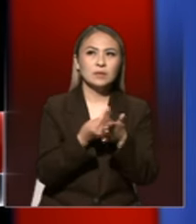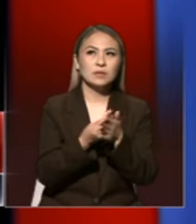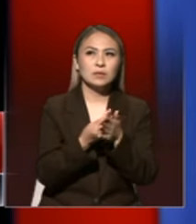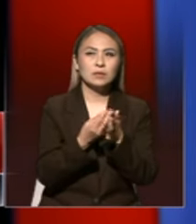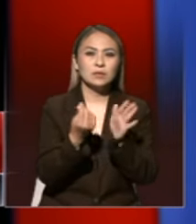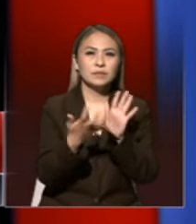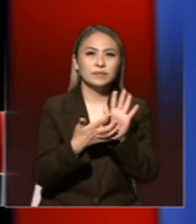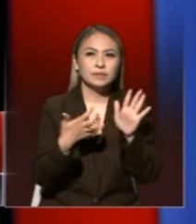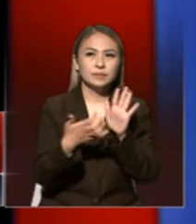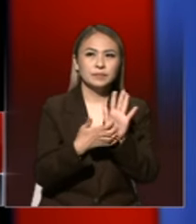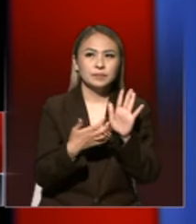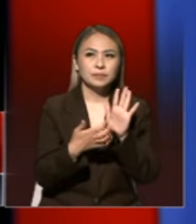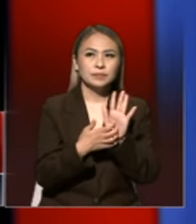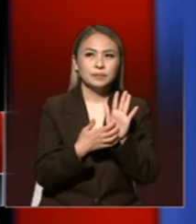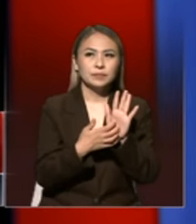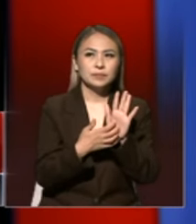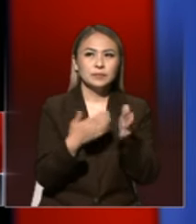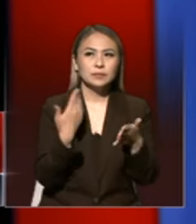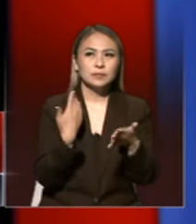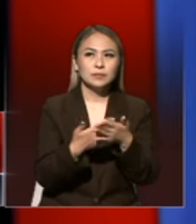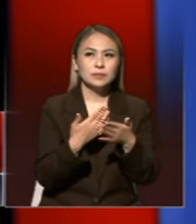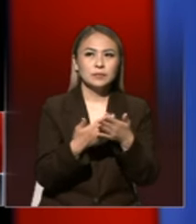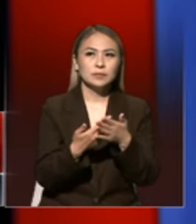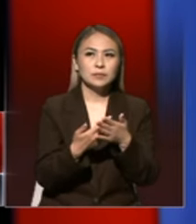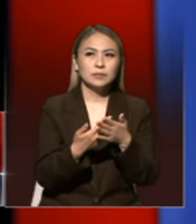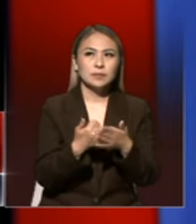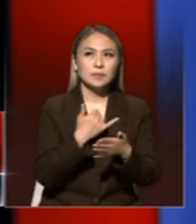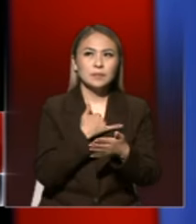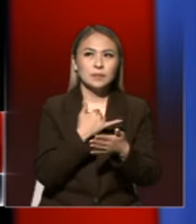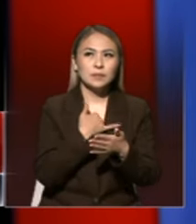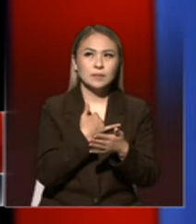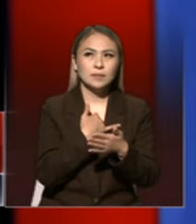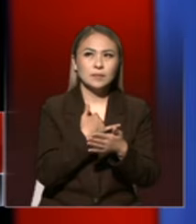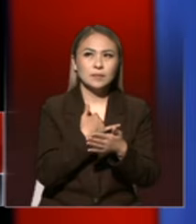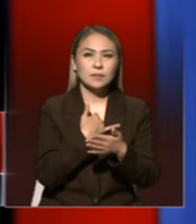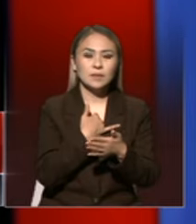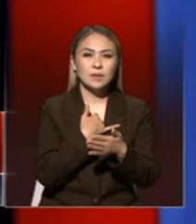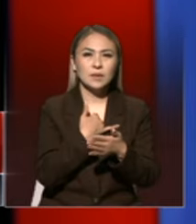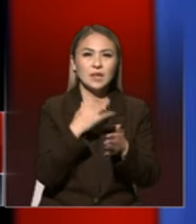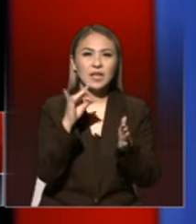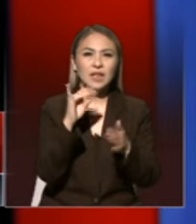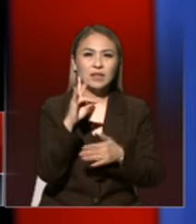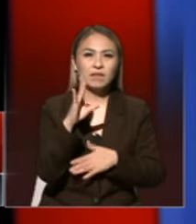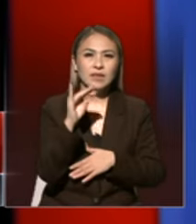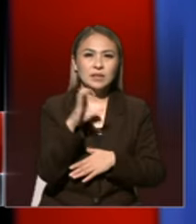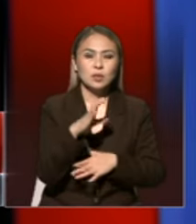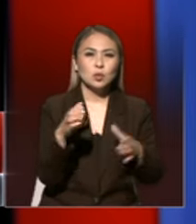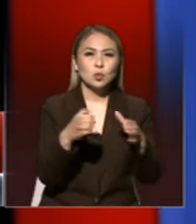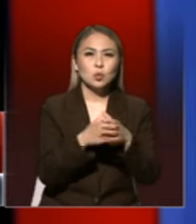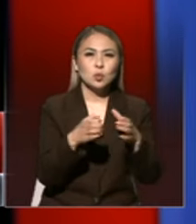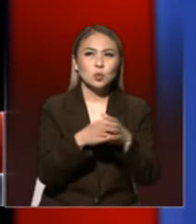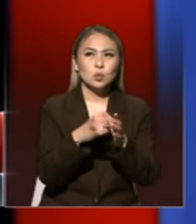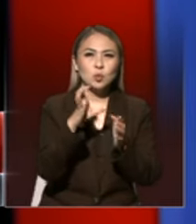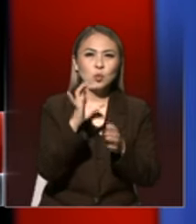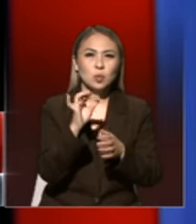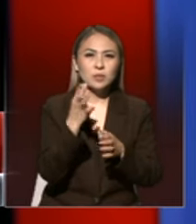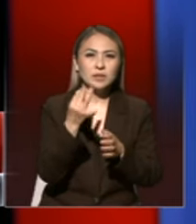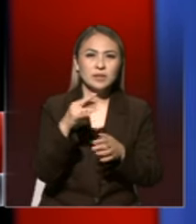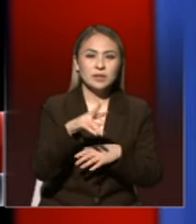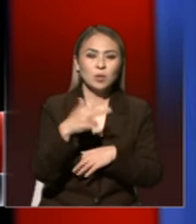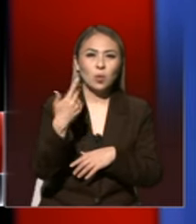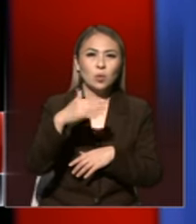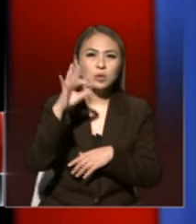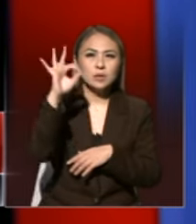Қаржылықтың жетіспеушілігі. Мысалы, мен айтып кетейін, бізде жаңағы инвест субсидия бағдарламамыз бар, жаңағы 30%